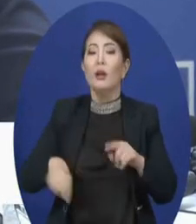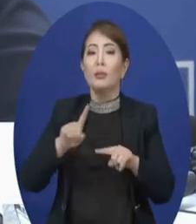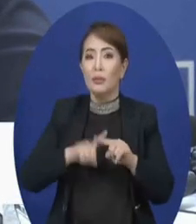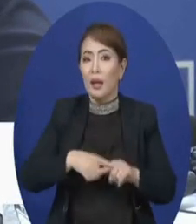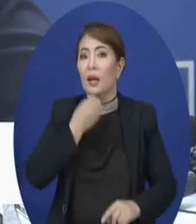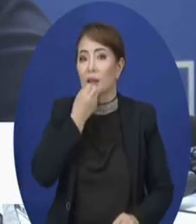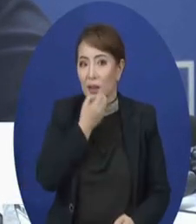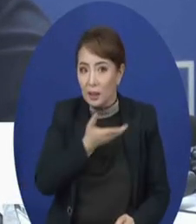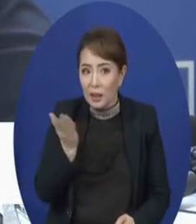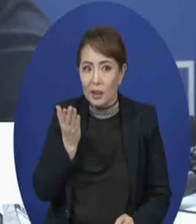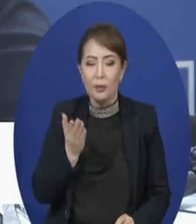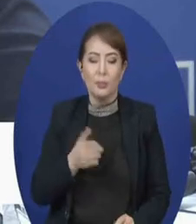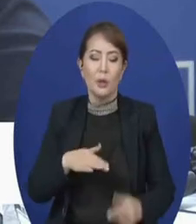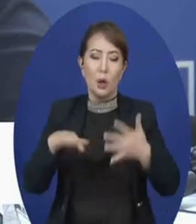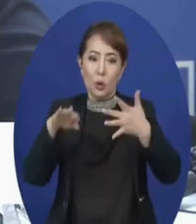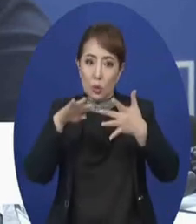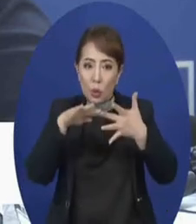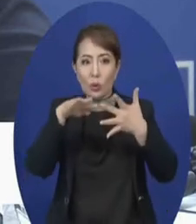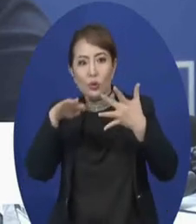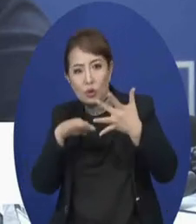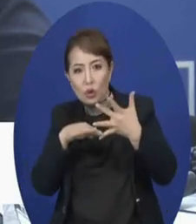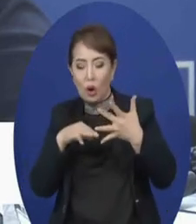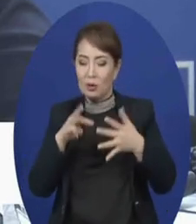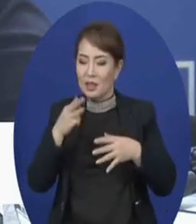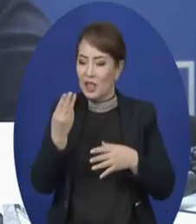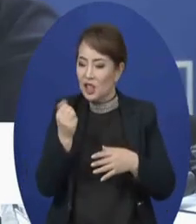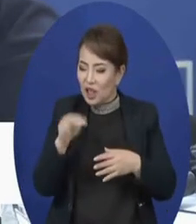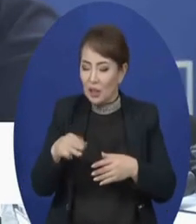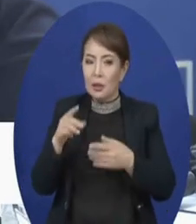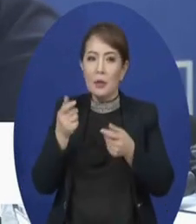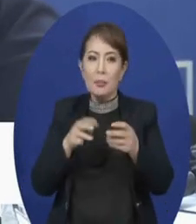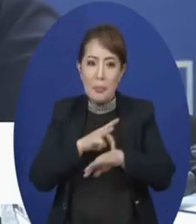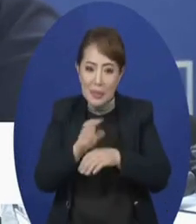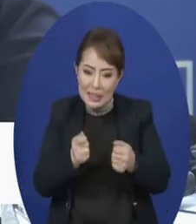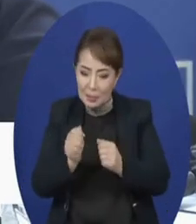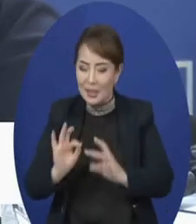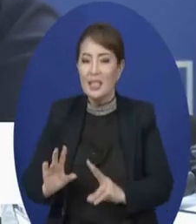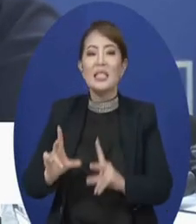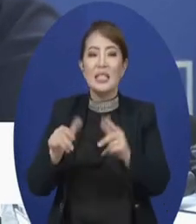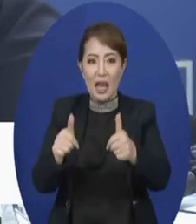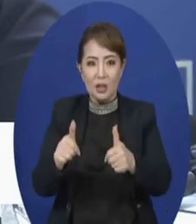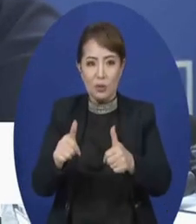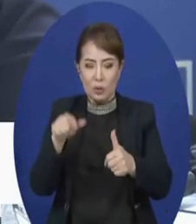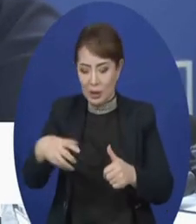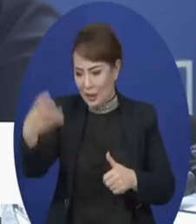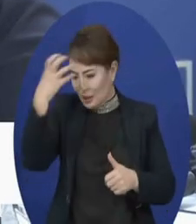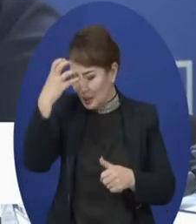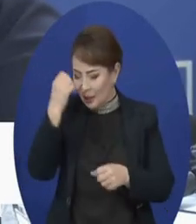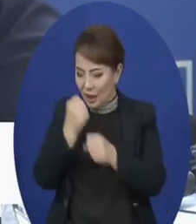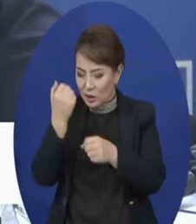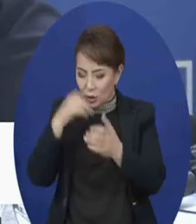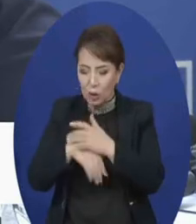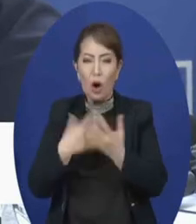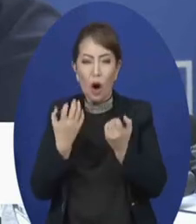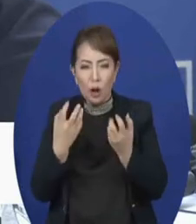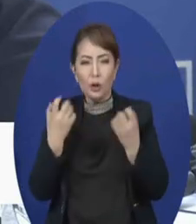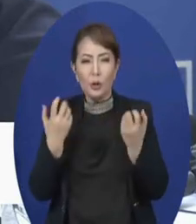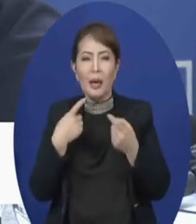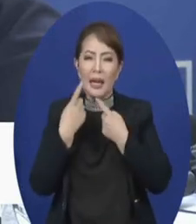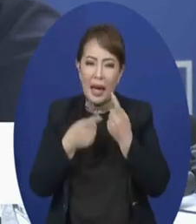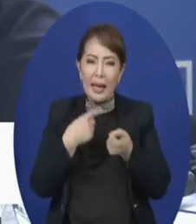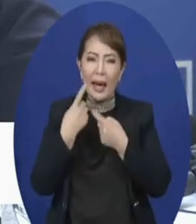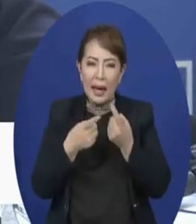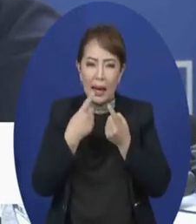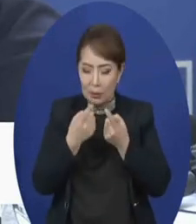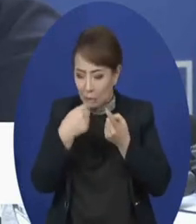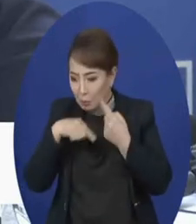Дахиад хэлье. Дунд доод шатны менежментийг шатар сайтаа сайжруул. Бид сан газрын хэрэглэх газар дээр ажиллаж байхдаа маш их олон юм ярьснаас өөрөө би